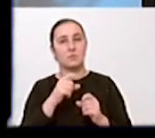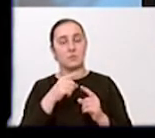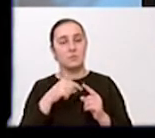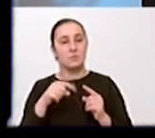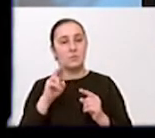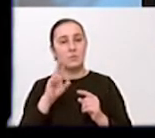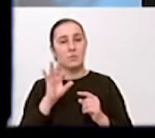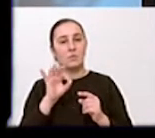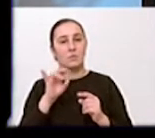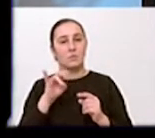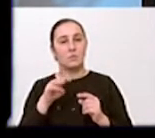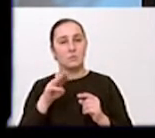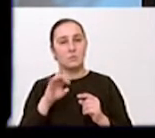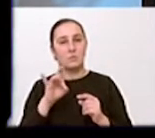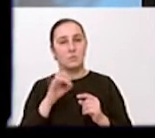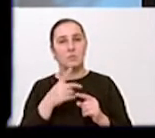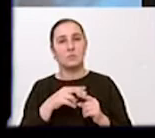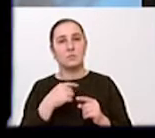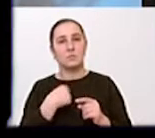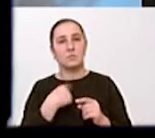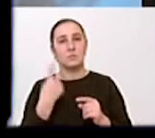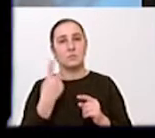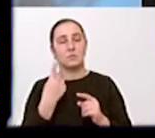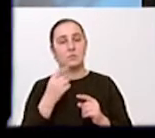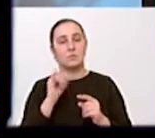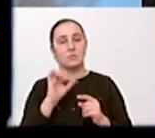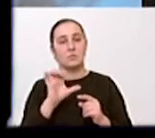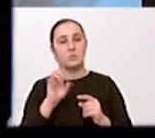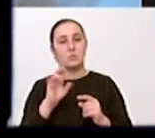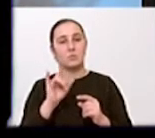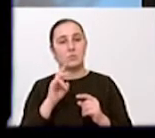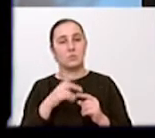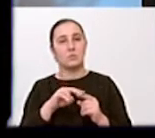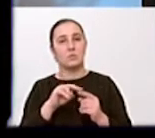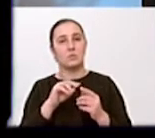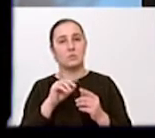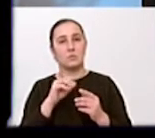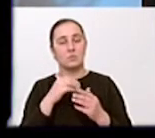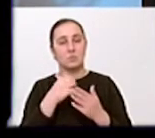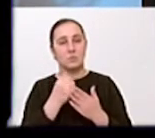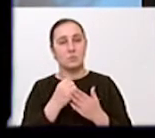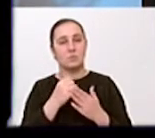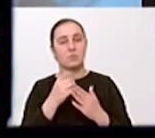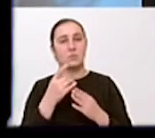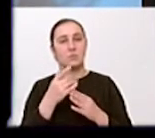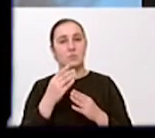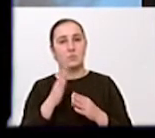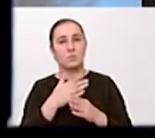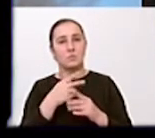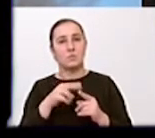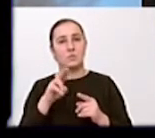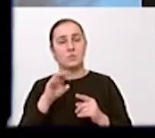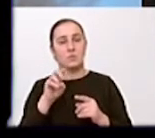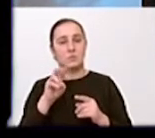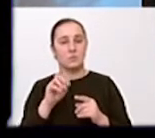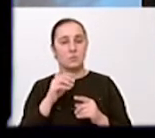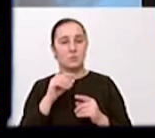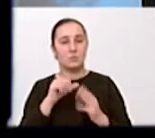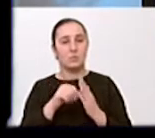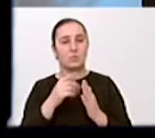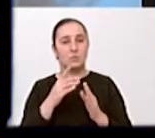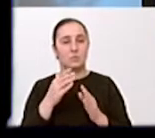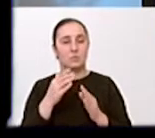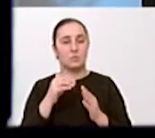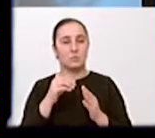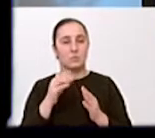ya'ni konturini biz, demak, birinchi uskunamiz orqali belgilab o'chirish, ya'ni delete tugmalarini bosib olib